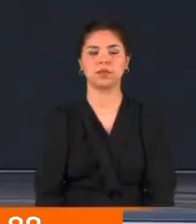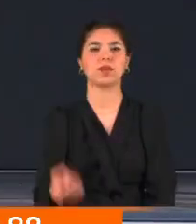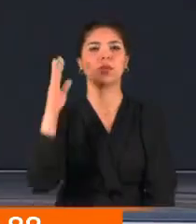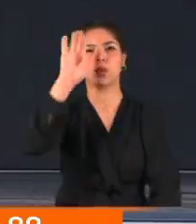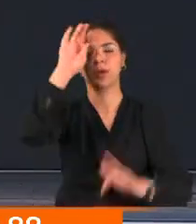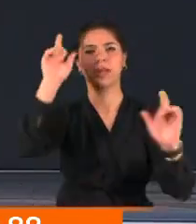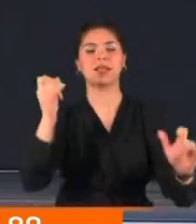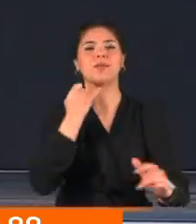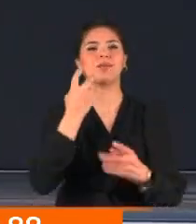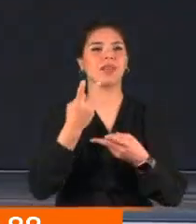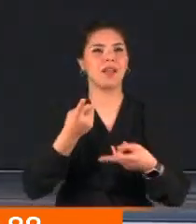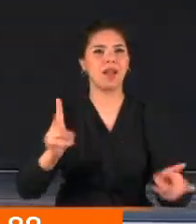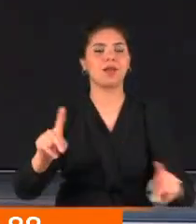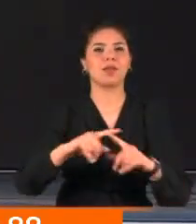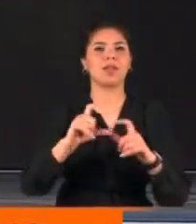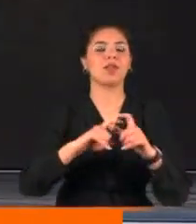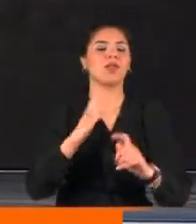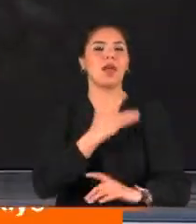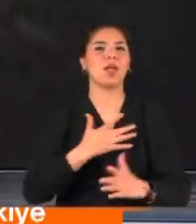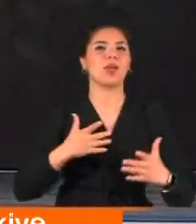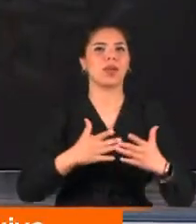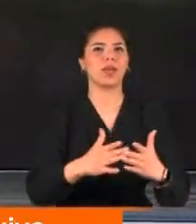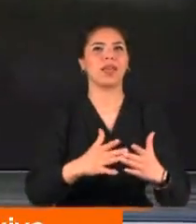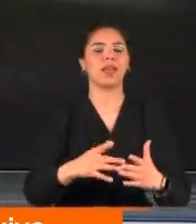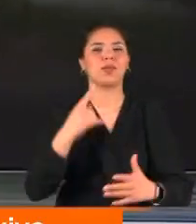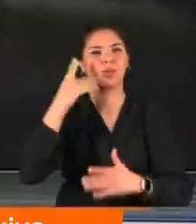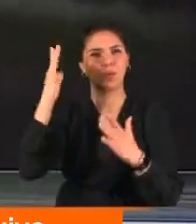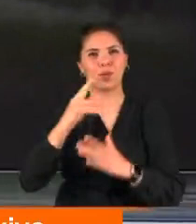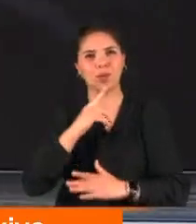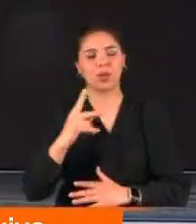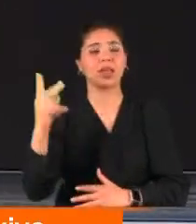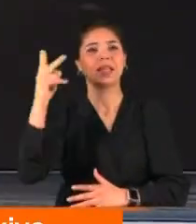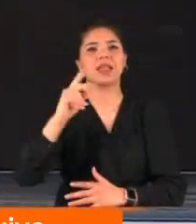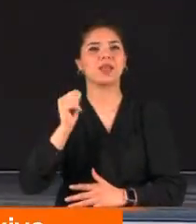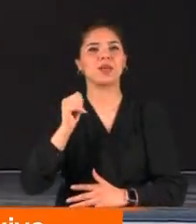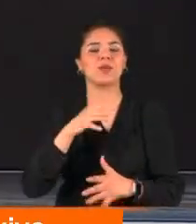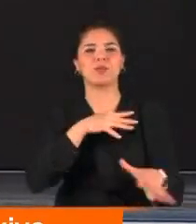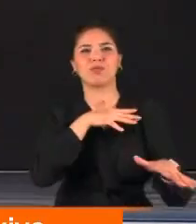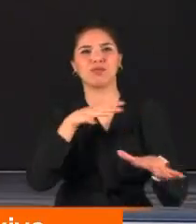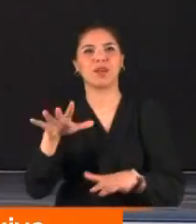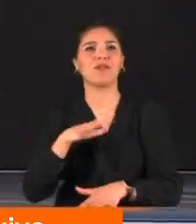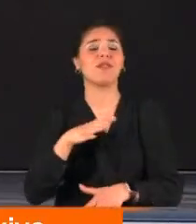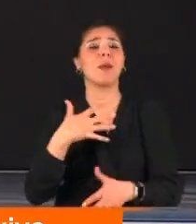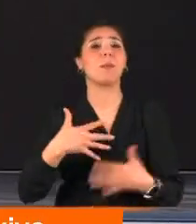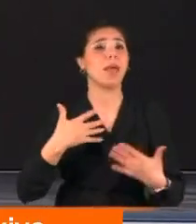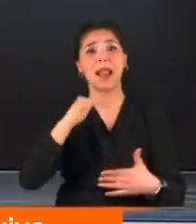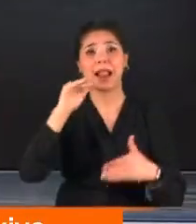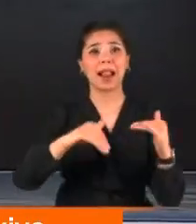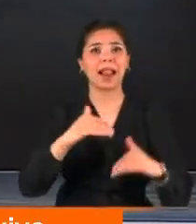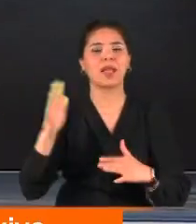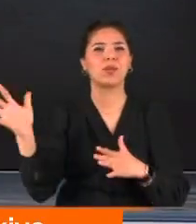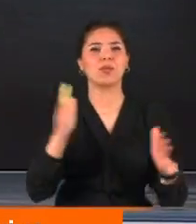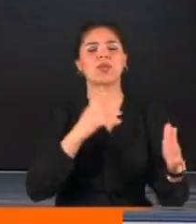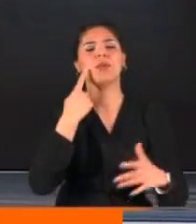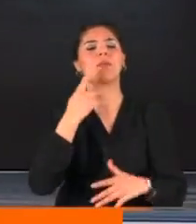dün İstanbul'da ziyarete açılan TCG Anadolu gemisine gece Cumhurbaşkanı da bahsetti 2 günde büyük bir Rakım vardı yakından incelemek isteyenler kuvvetli